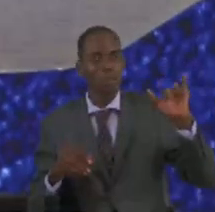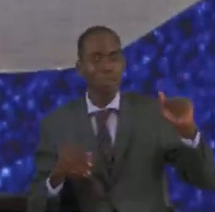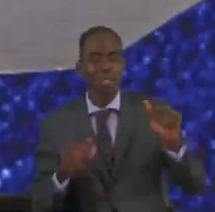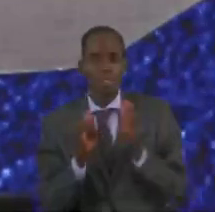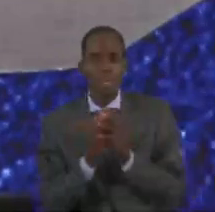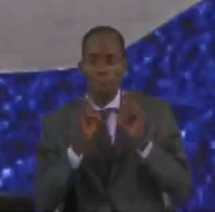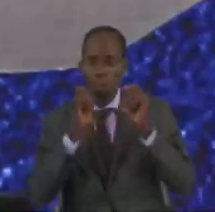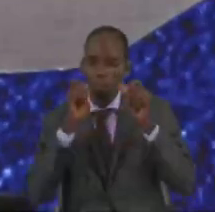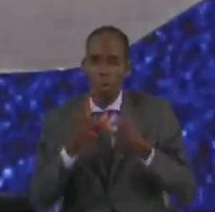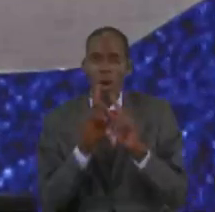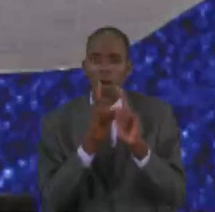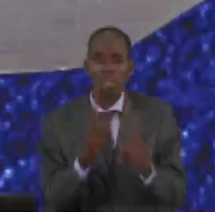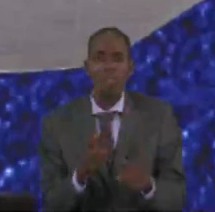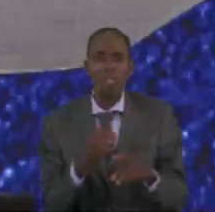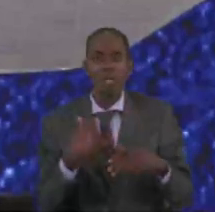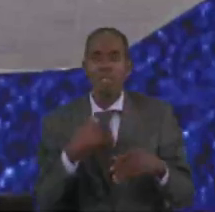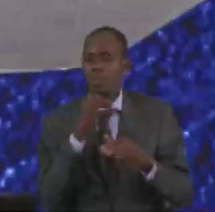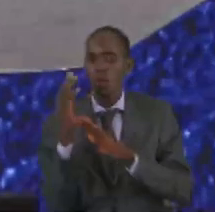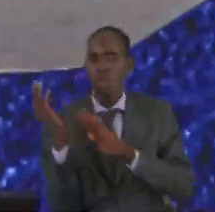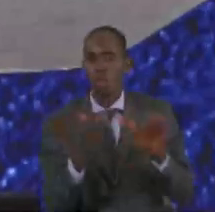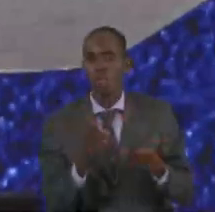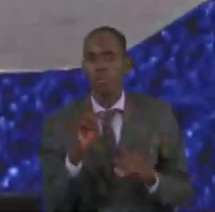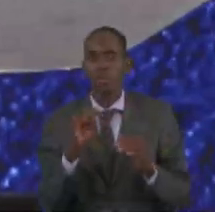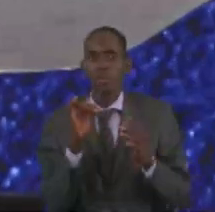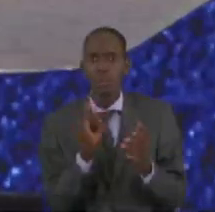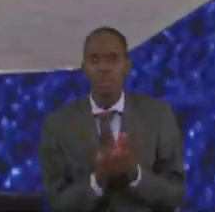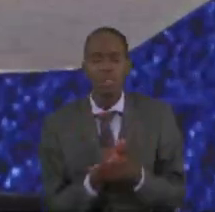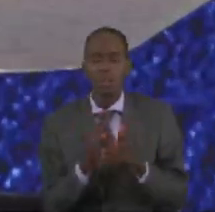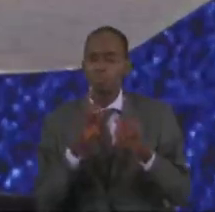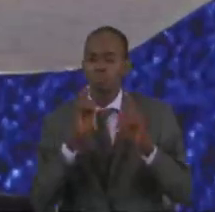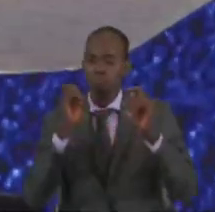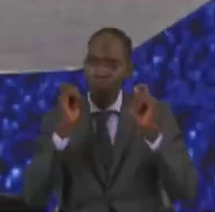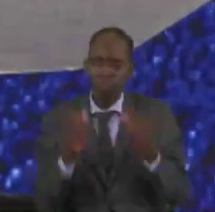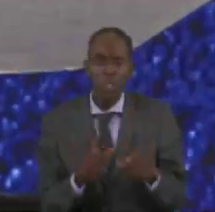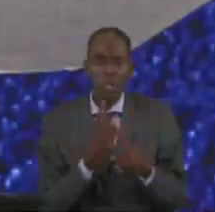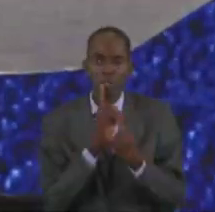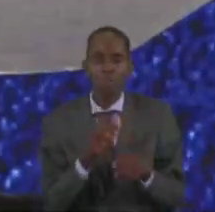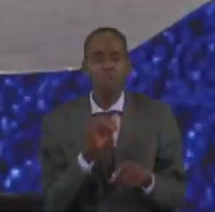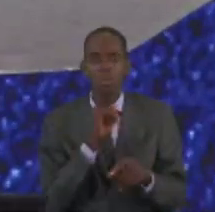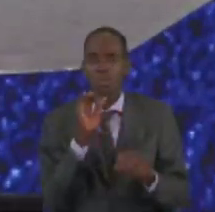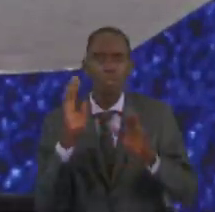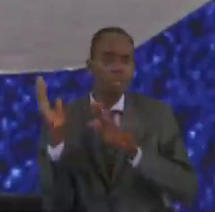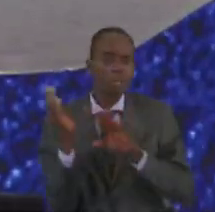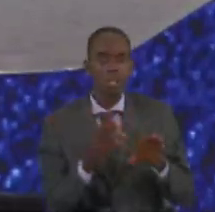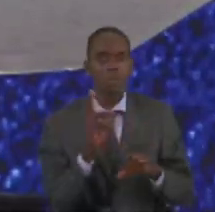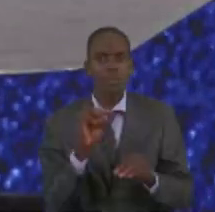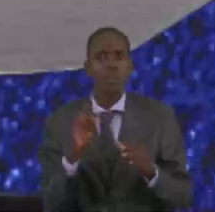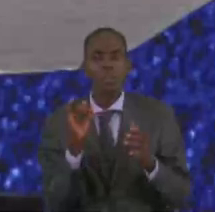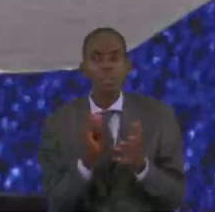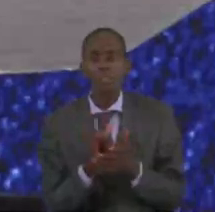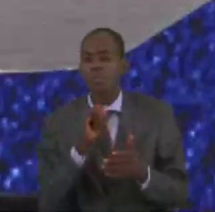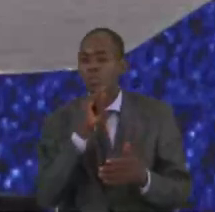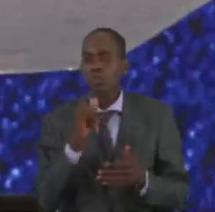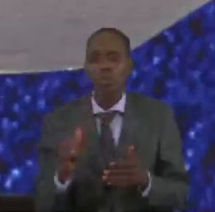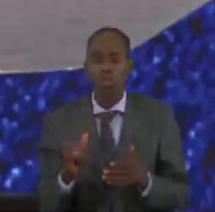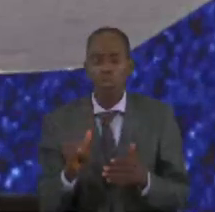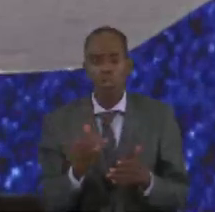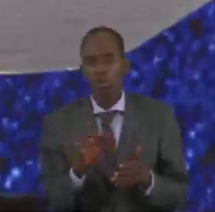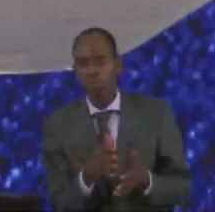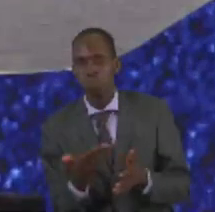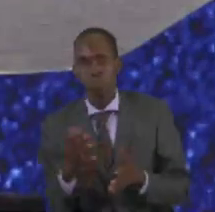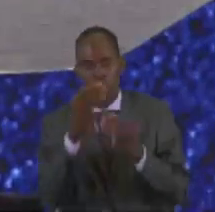viens à Macédoine et aide-nous. L'obéissance prompte là ne l'a pas délaissé. Une obéissance